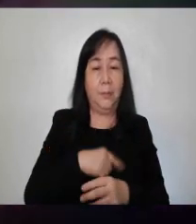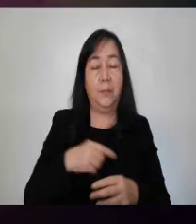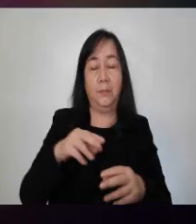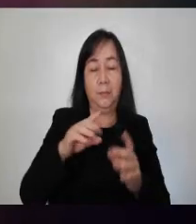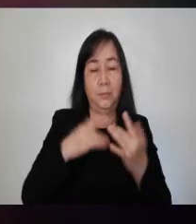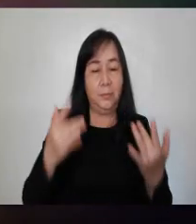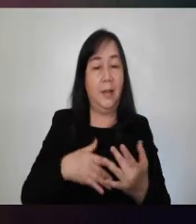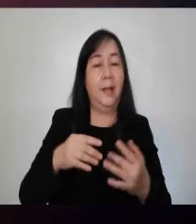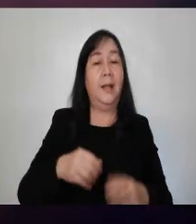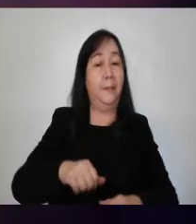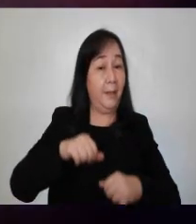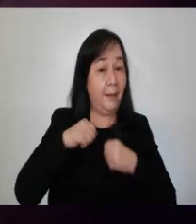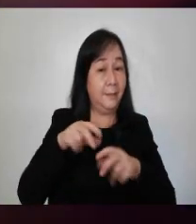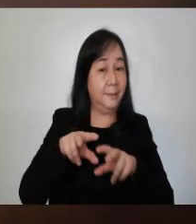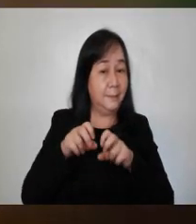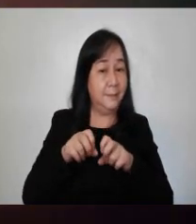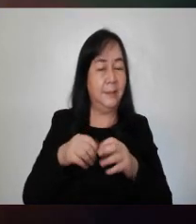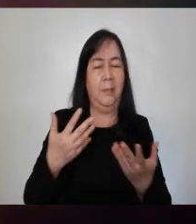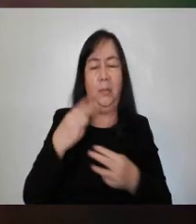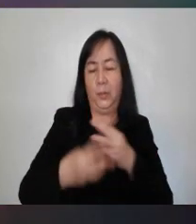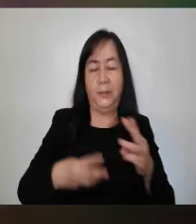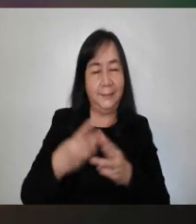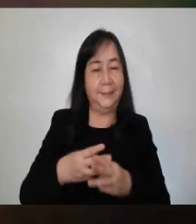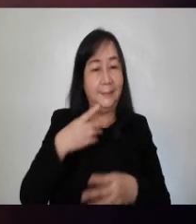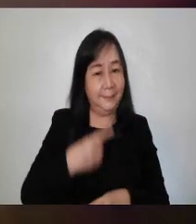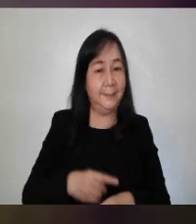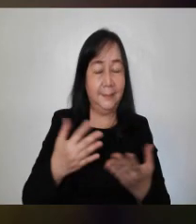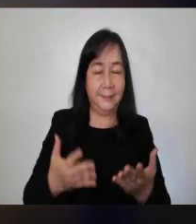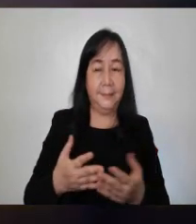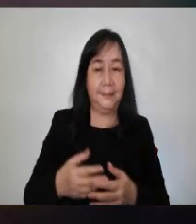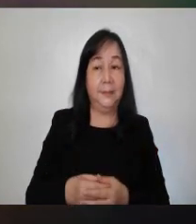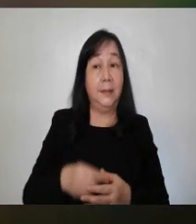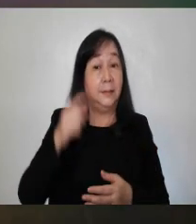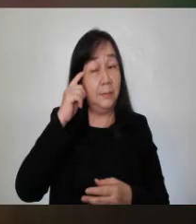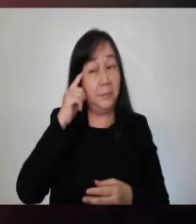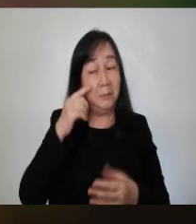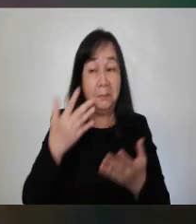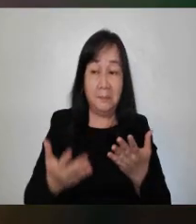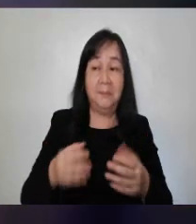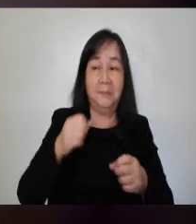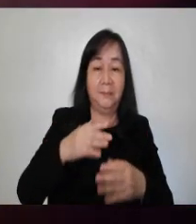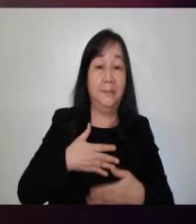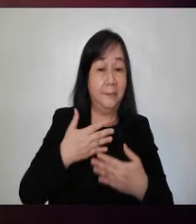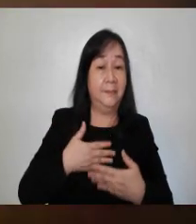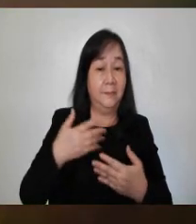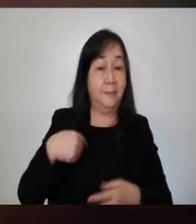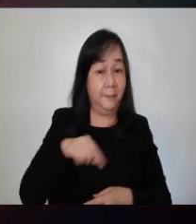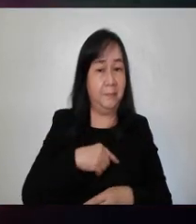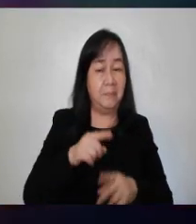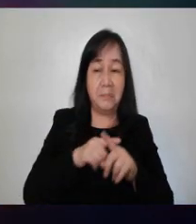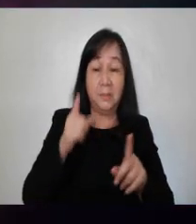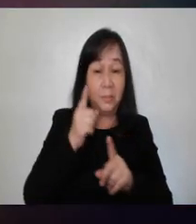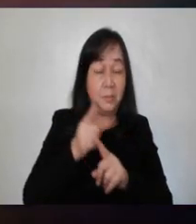ng kayabangan, kasakiman, at mga makamundong hangarin. Iniisip na ito ay magpapaligaya sa atin. Ngunit